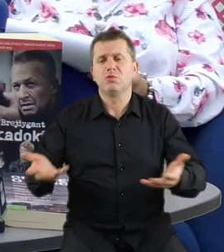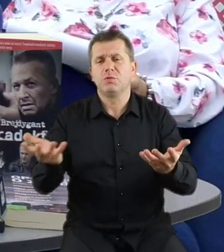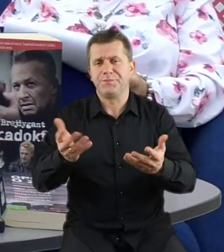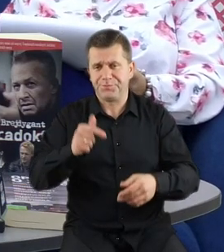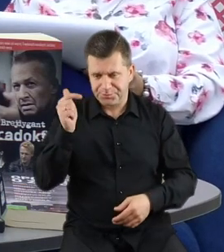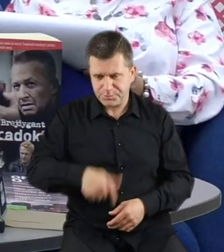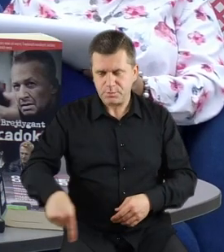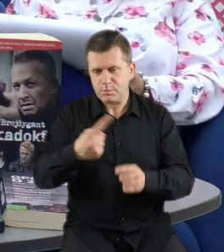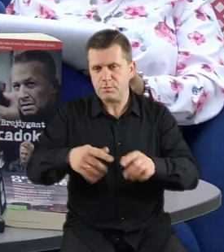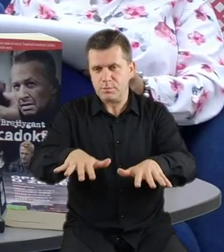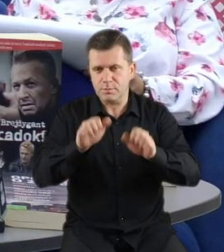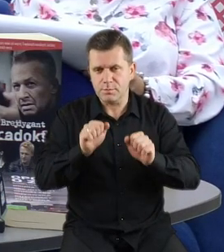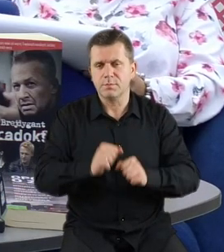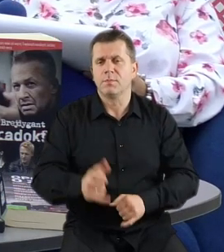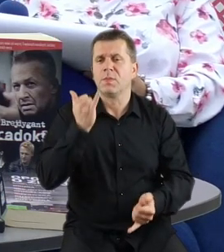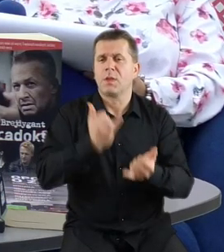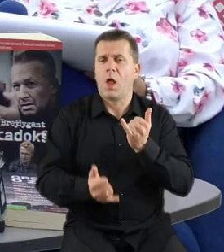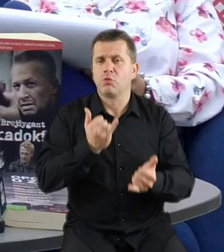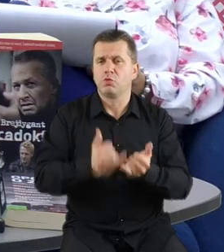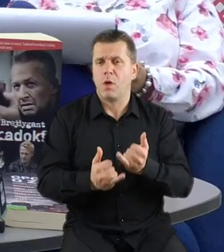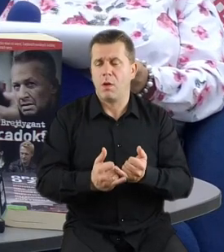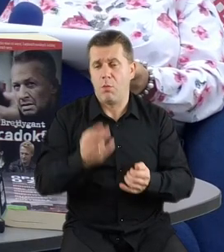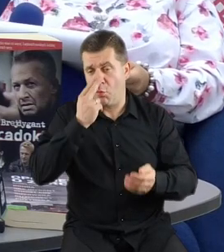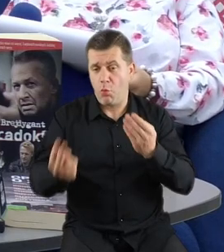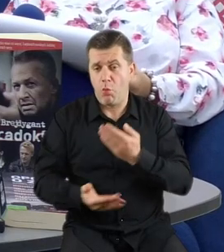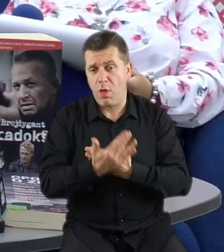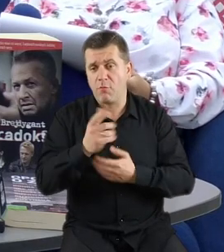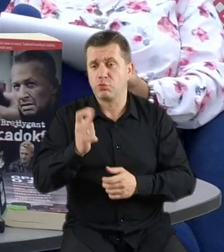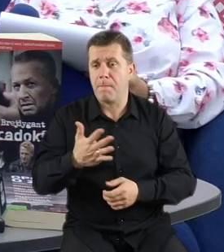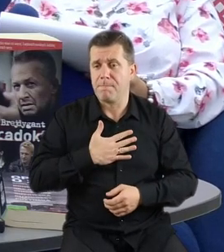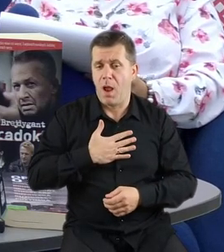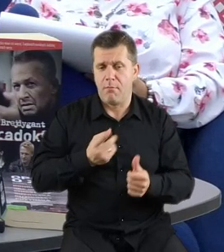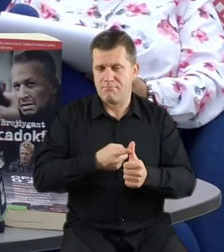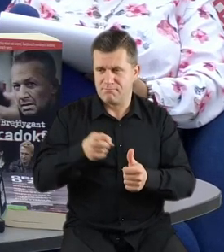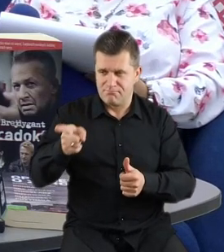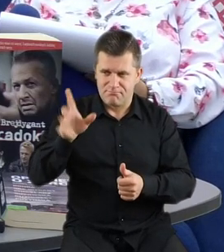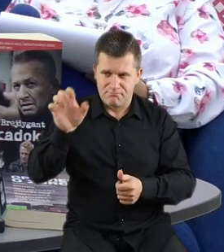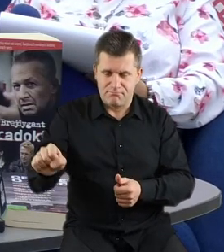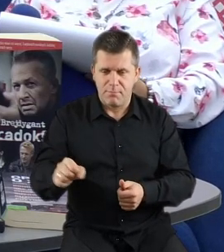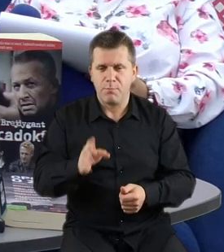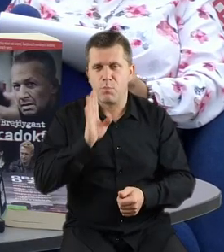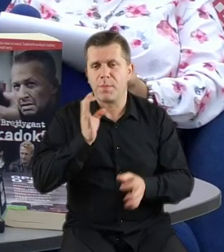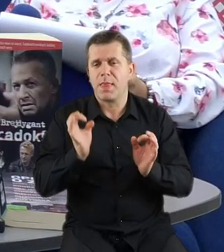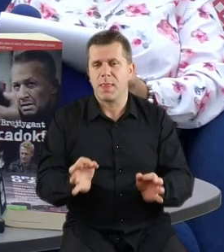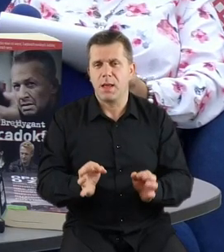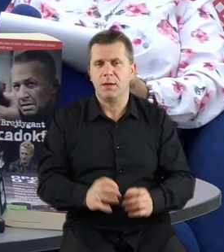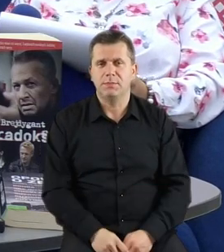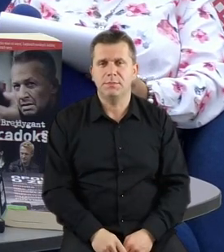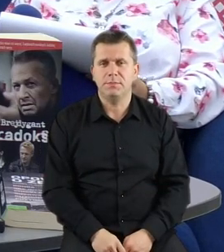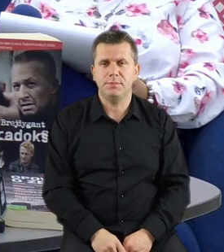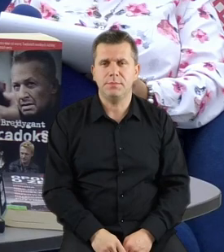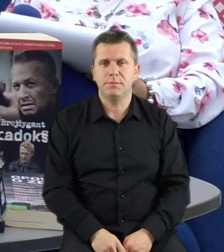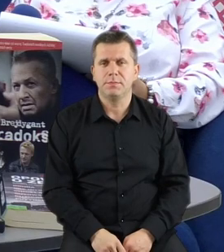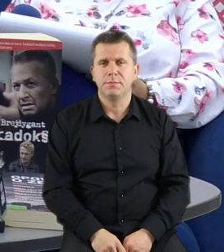Gdzieś tam się muszą wycofać, no bo jeżeli się ujawni, co ktoś ma na kogoś, no to jest tak jak teraz